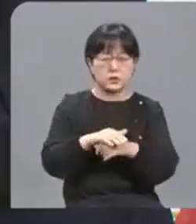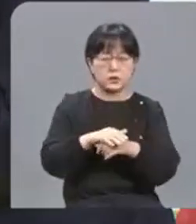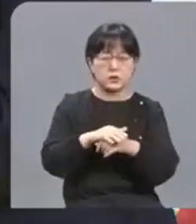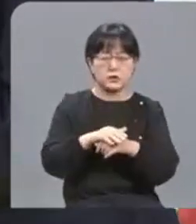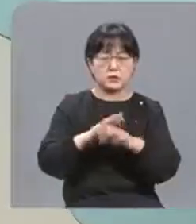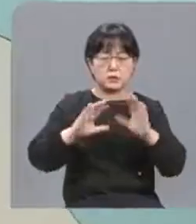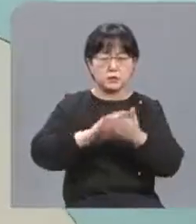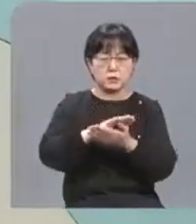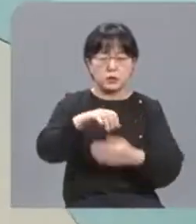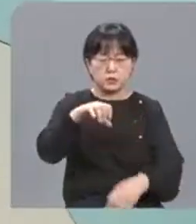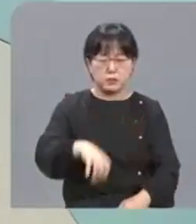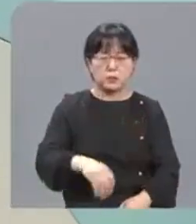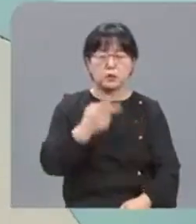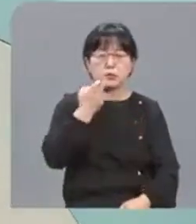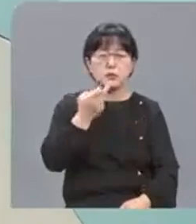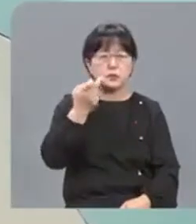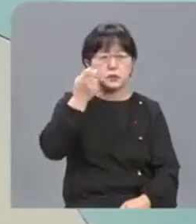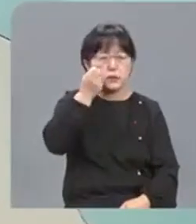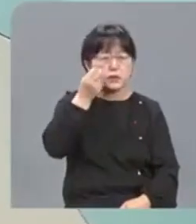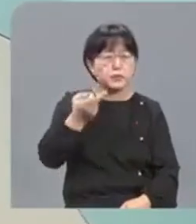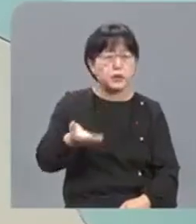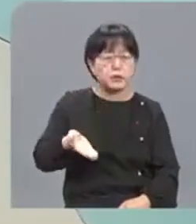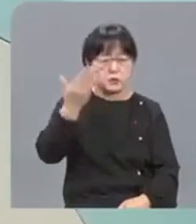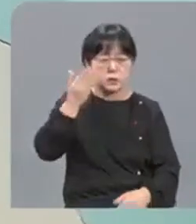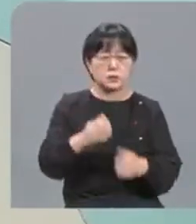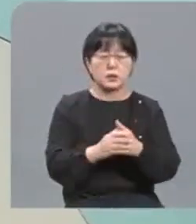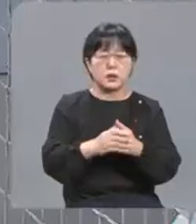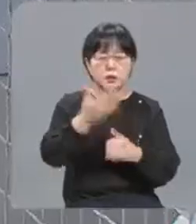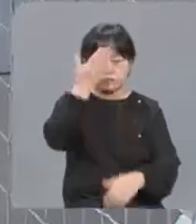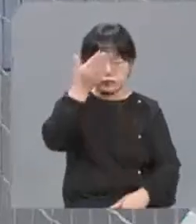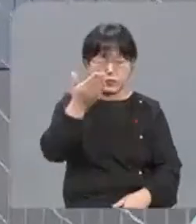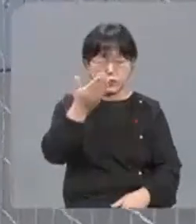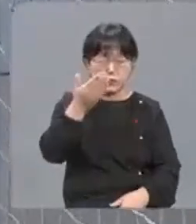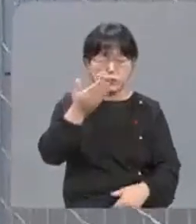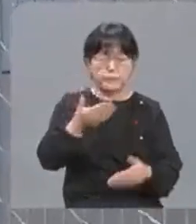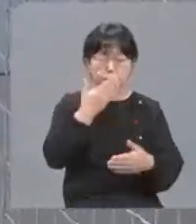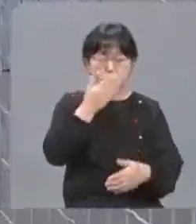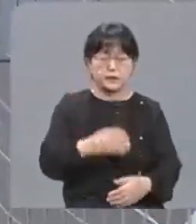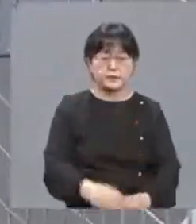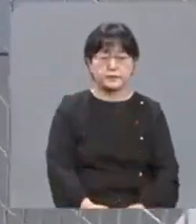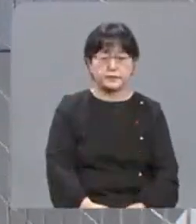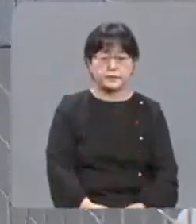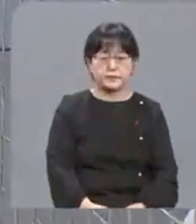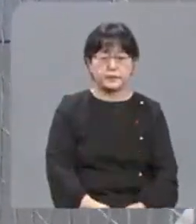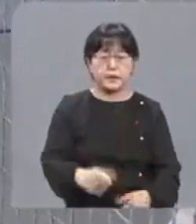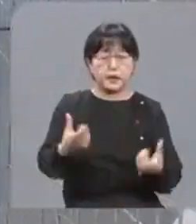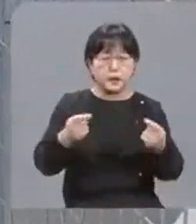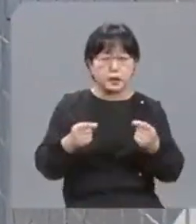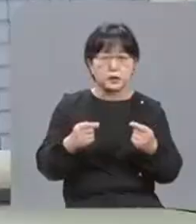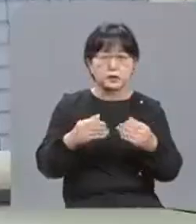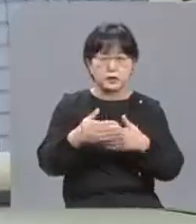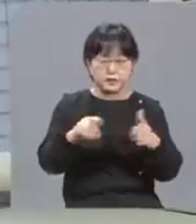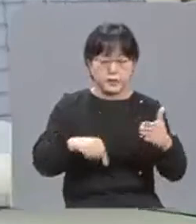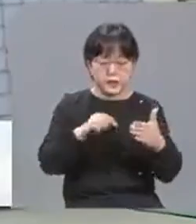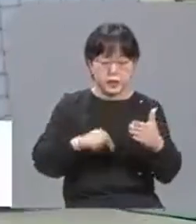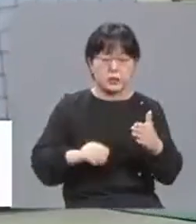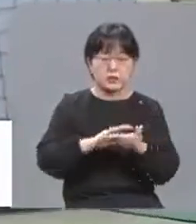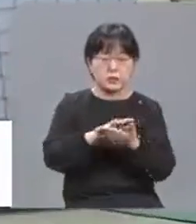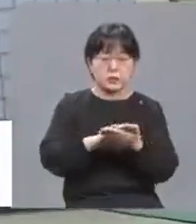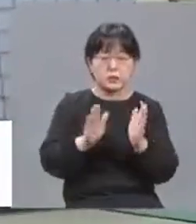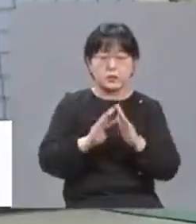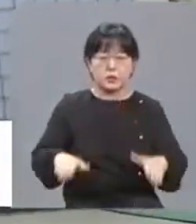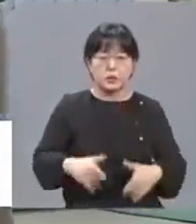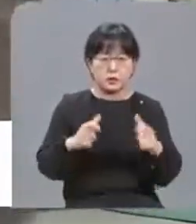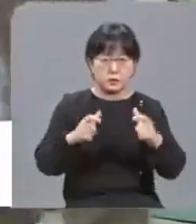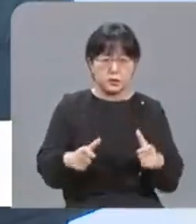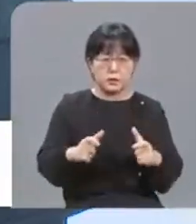놀이터입니다. 12개월 이상부터 미취학 어린이면 무료로 이용할 수 있습니다. 이 같은 실내 놀이터는 전남 지역이